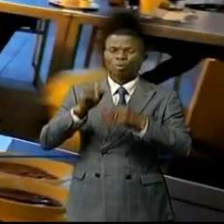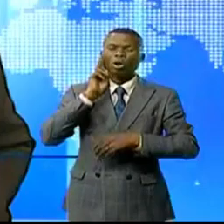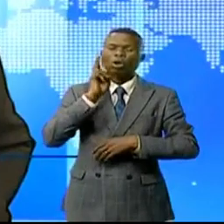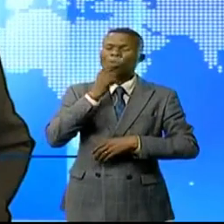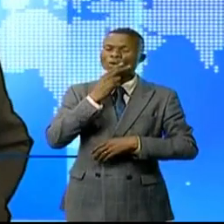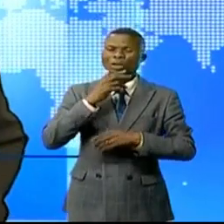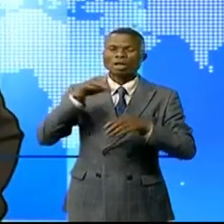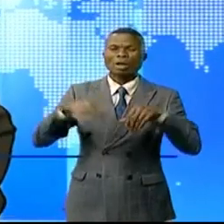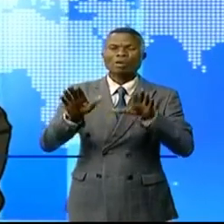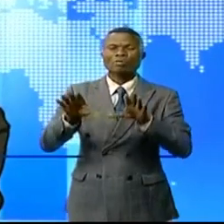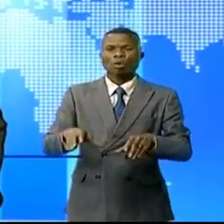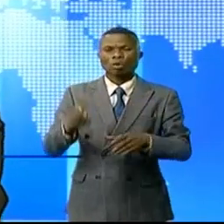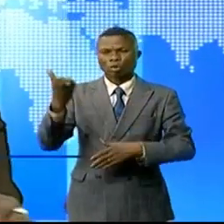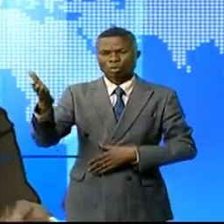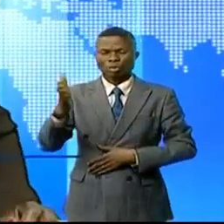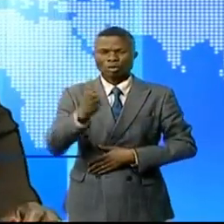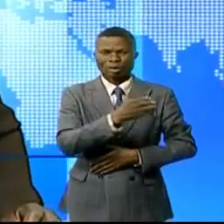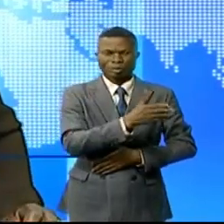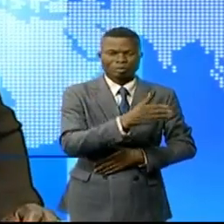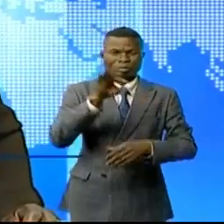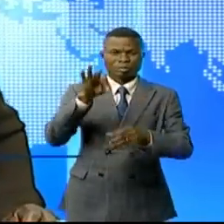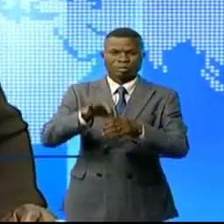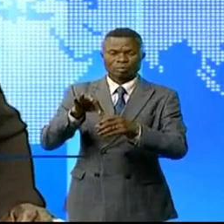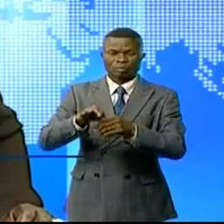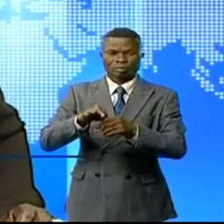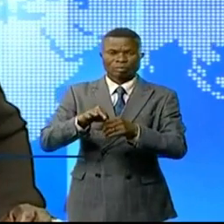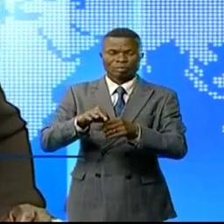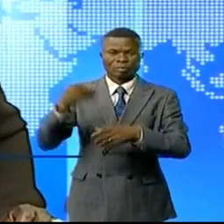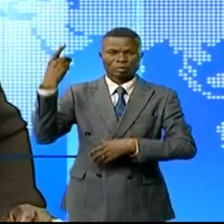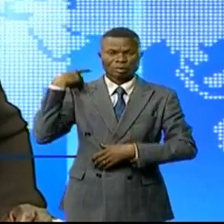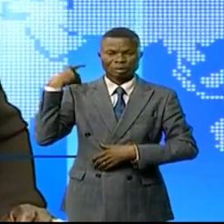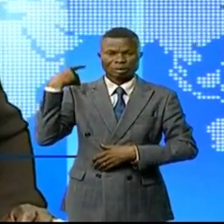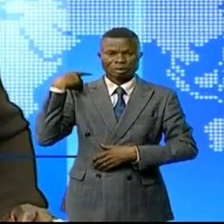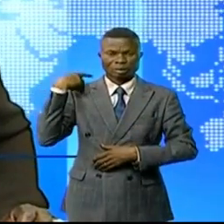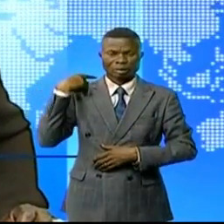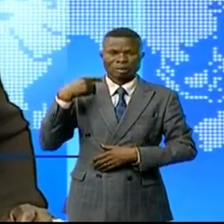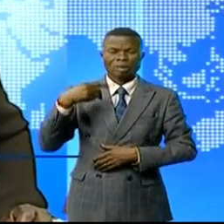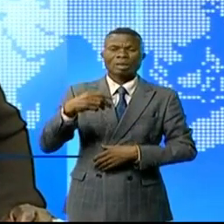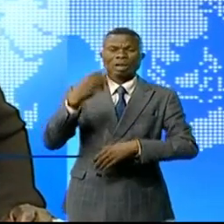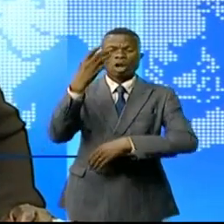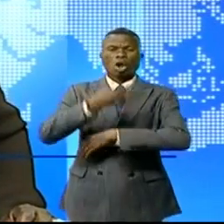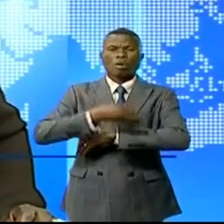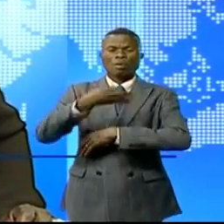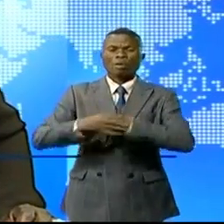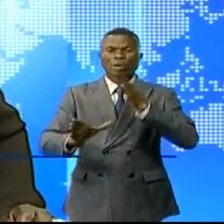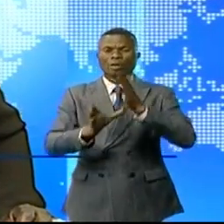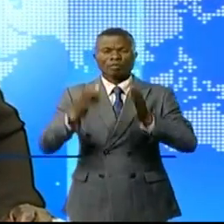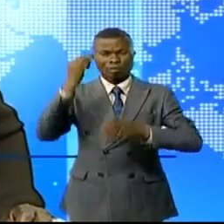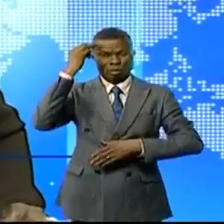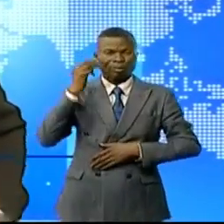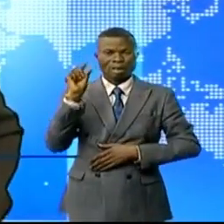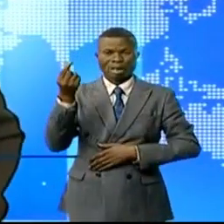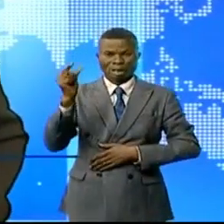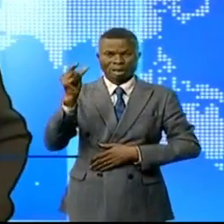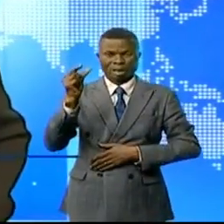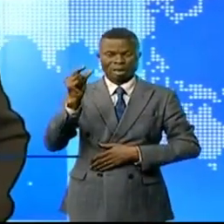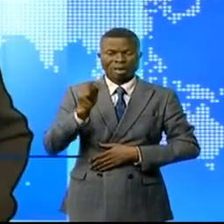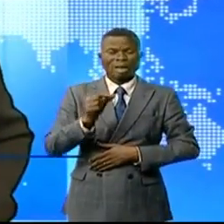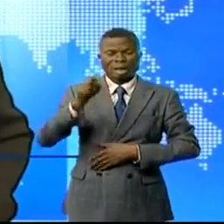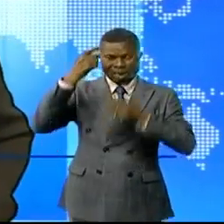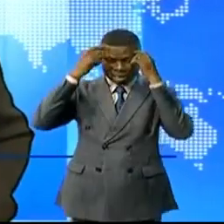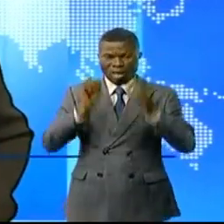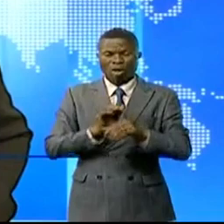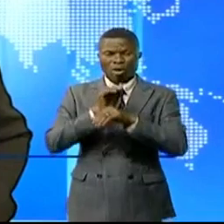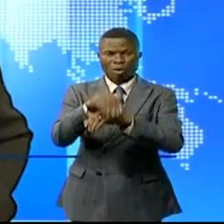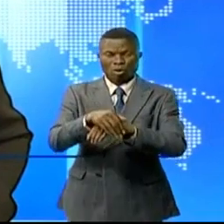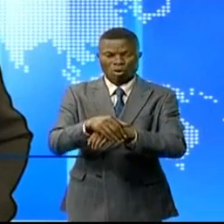Hôtel. Élu de la circonscription électorale de Mwamba, le vice-ministre des Mines tient à contribuer à